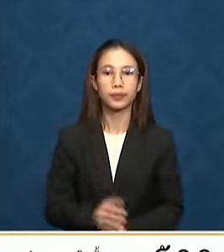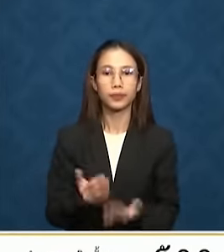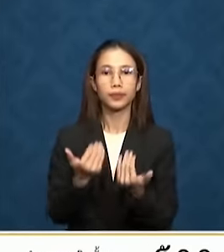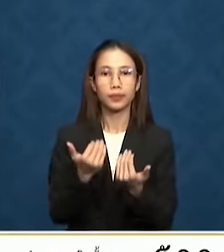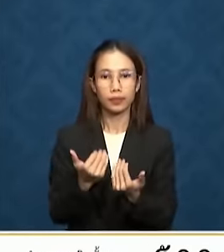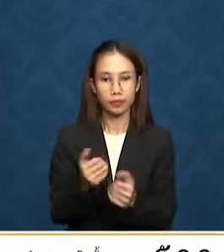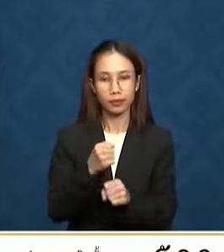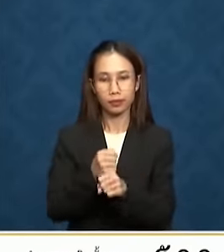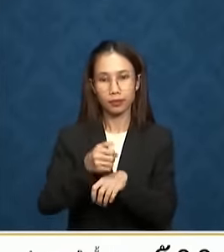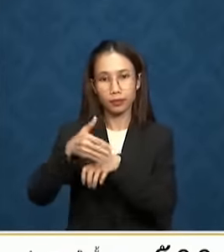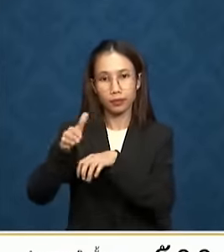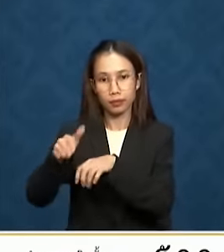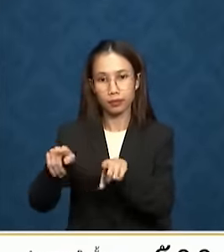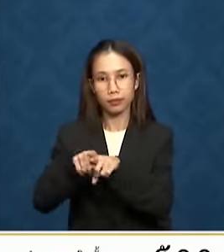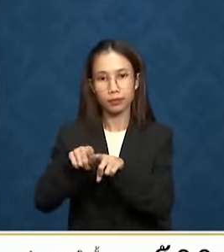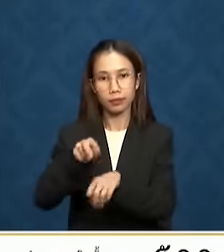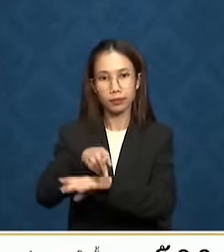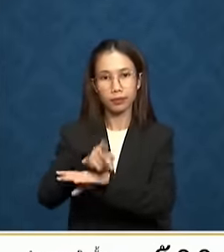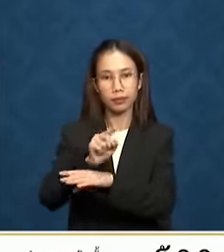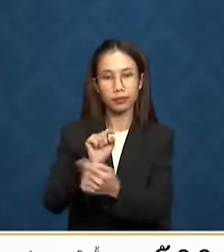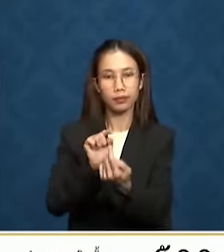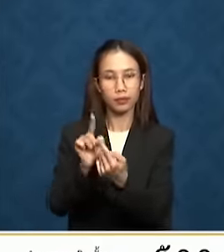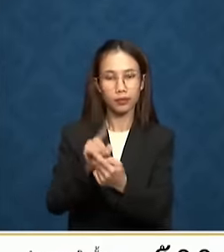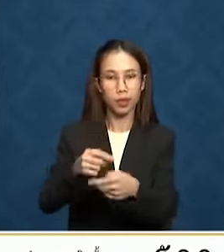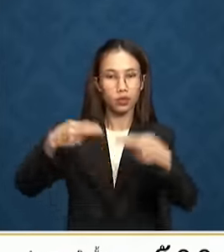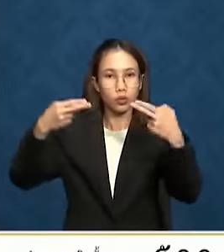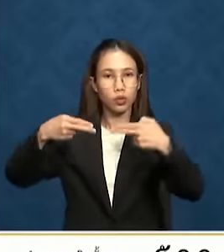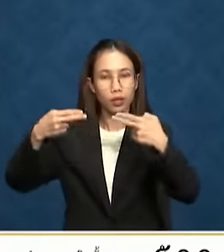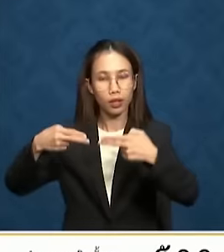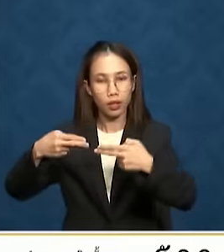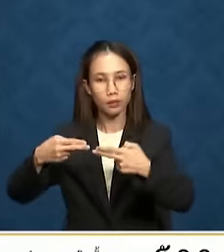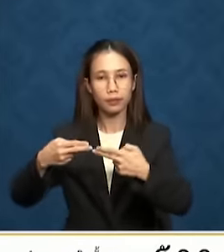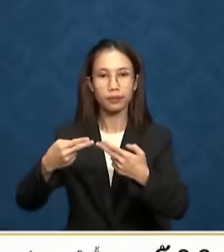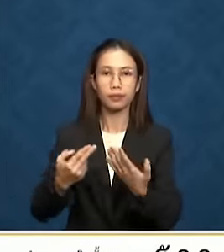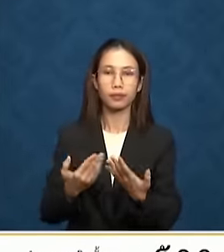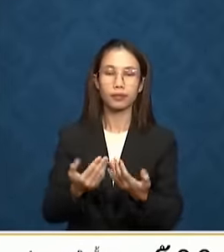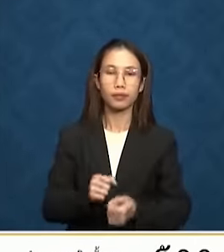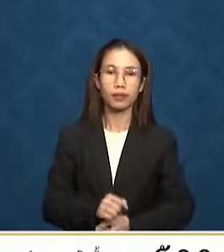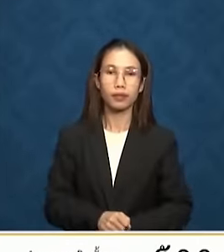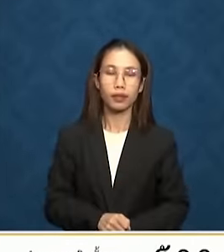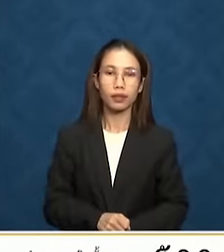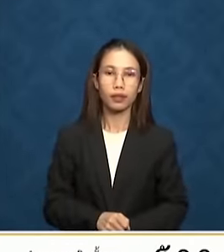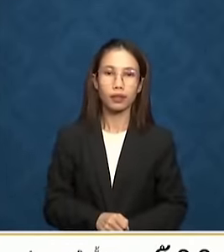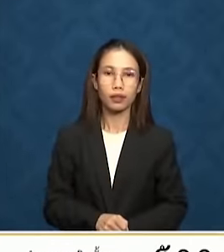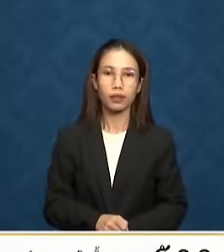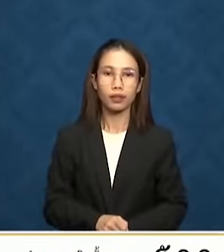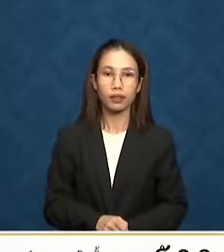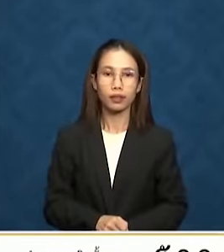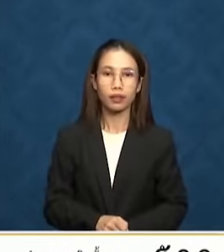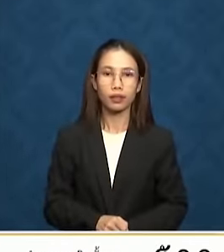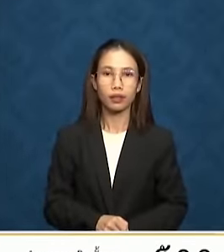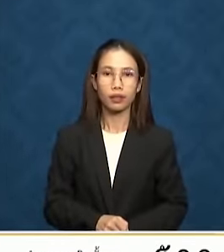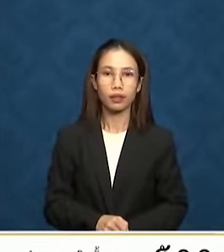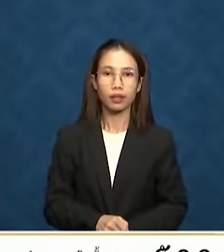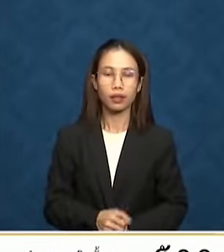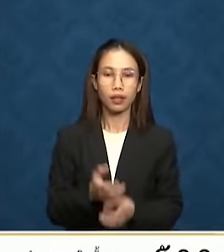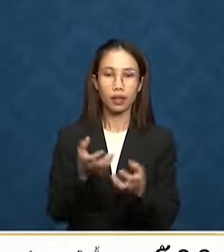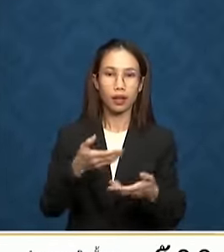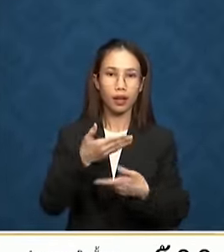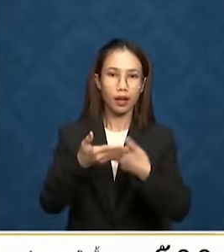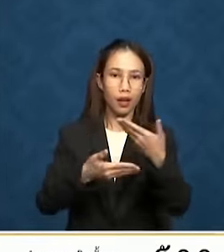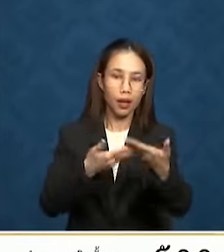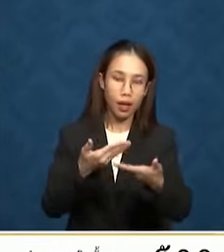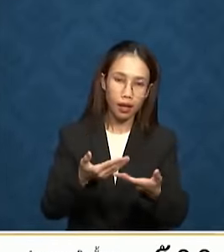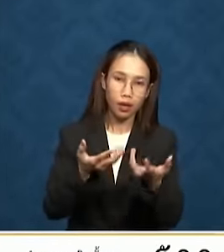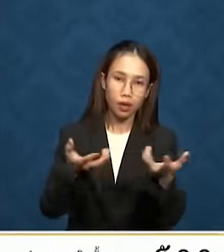กันปัจจัยภายนอกครับท่านประธานไม่ว่าจะเป็นสงครามไม่ว่าจะเป็นกการกีดการเรื่องเกี่ยวกับการค้าไม่